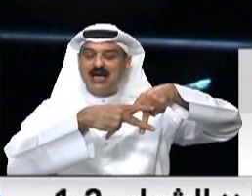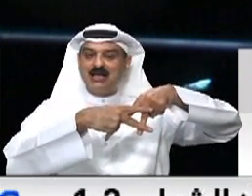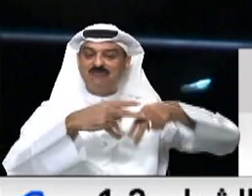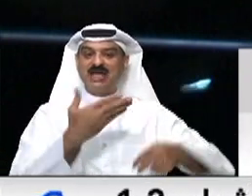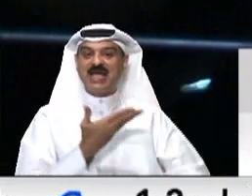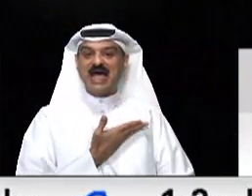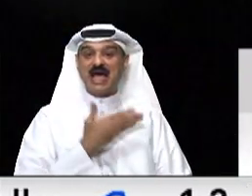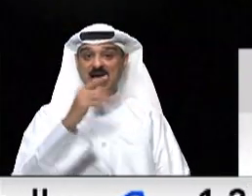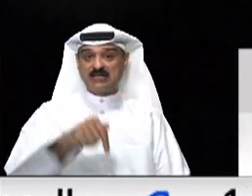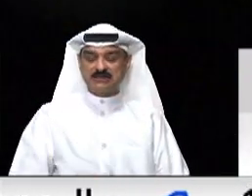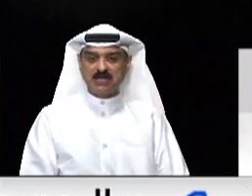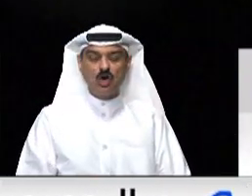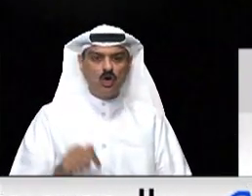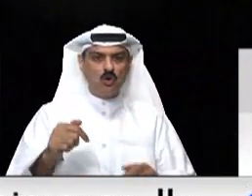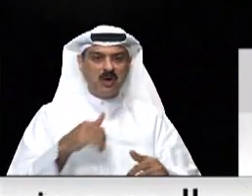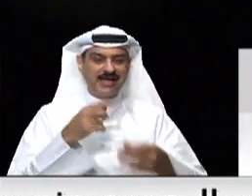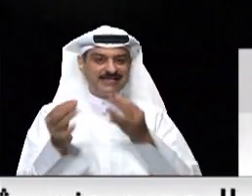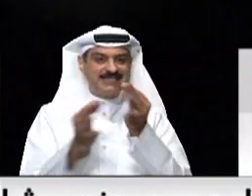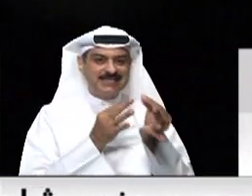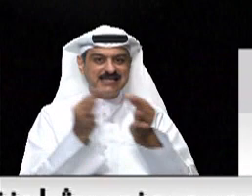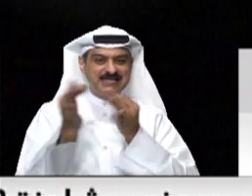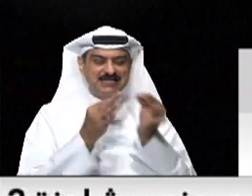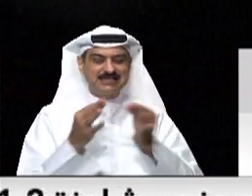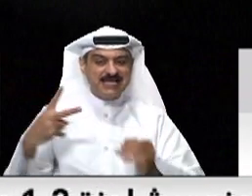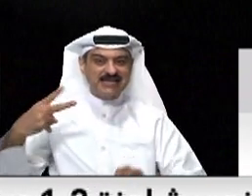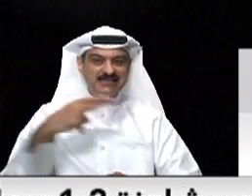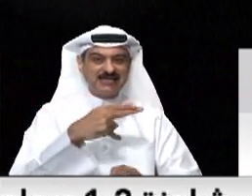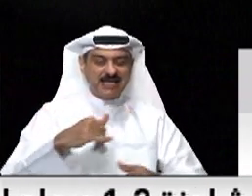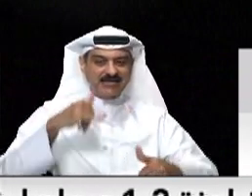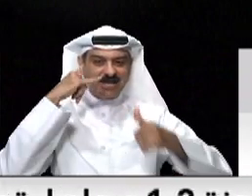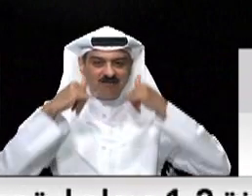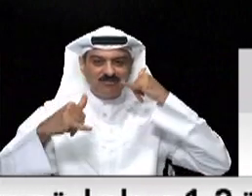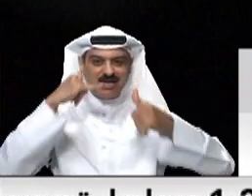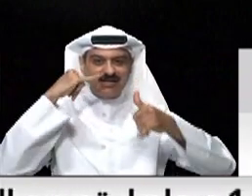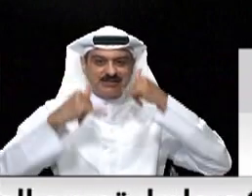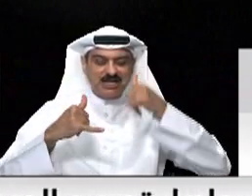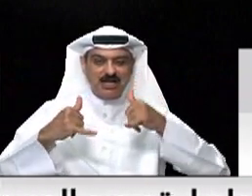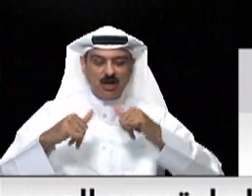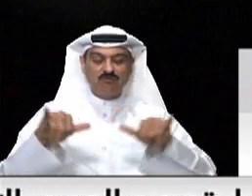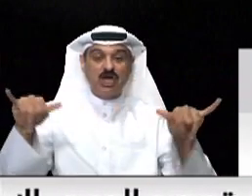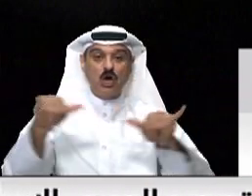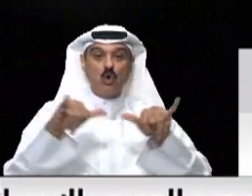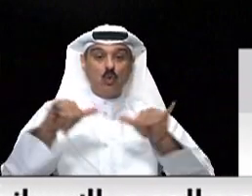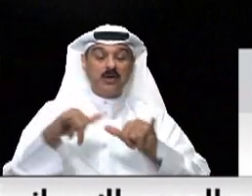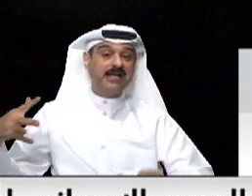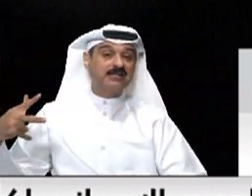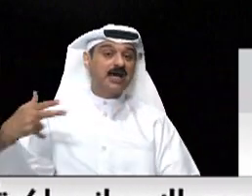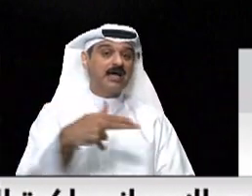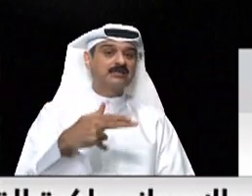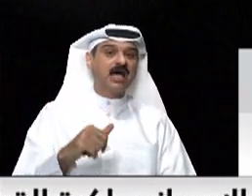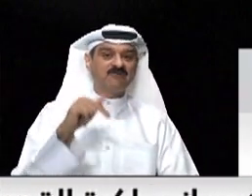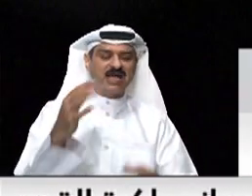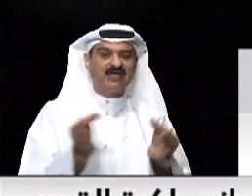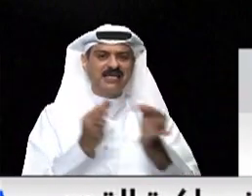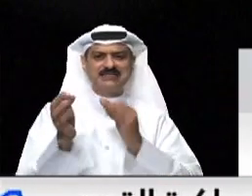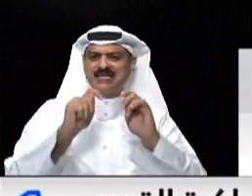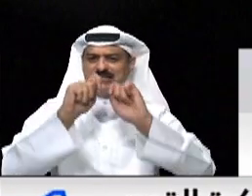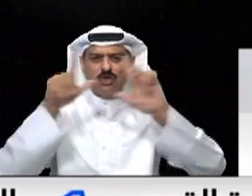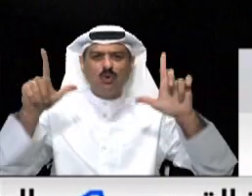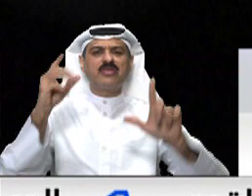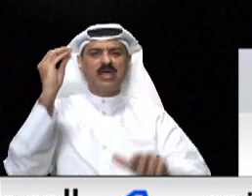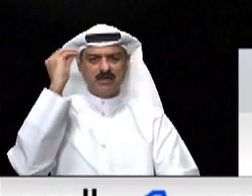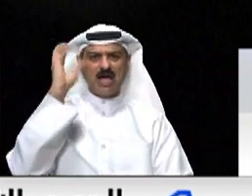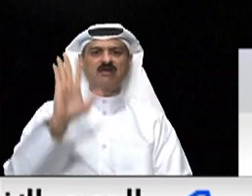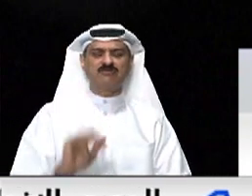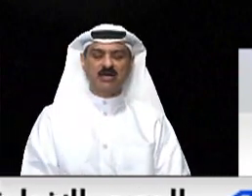وسياسة التعتيم الإعلامي التي فرضها الاحتلال من خلال قطع شبكات الاتصال وكذلك الانترنت، مما